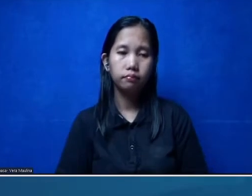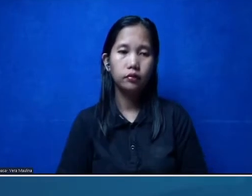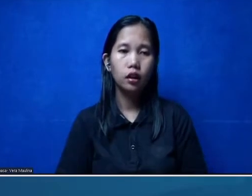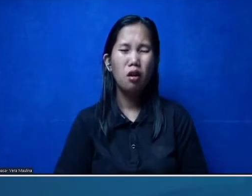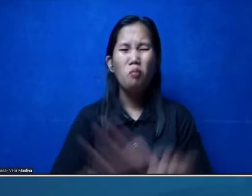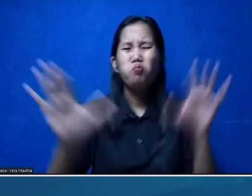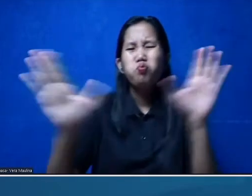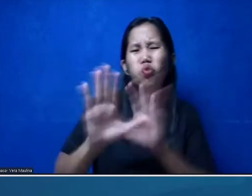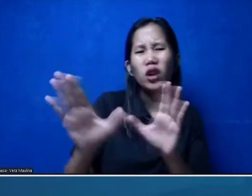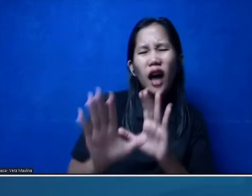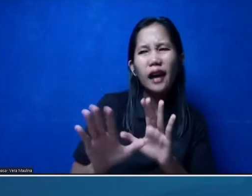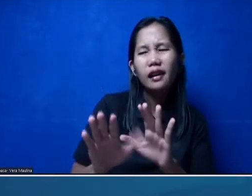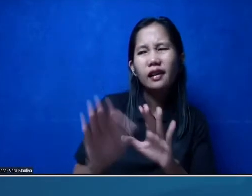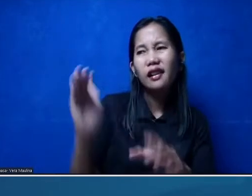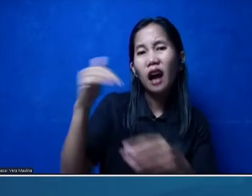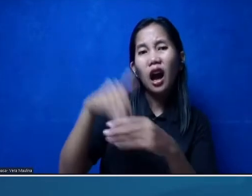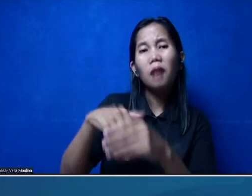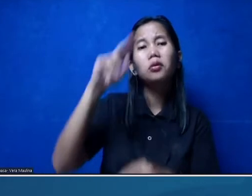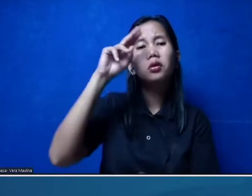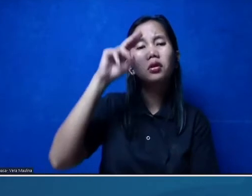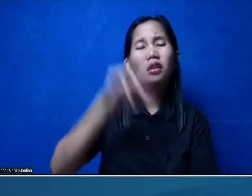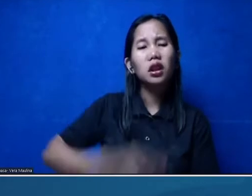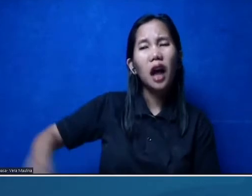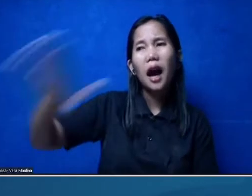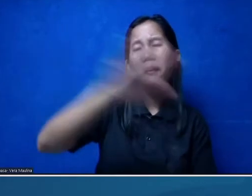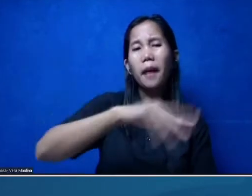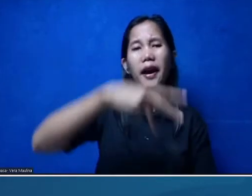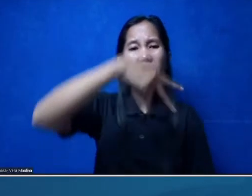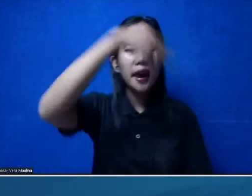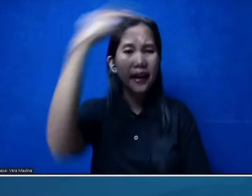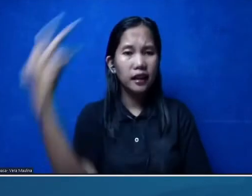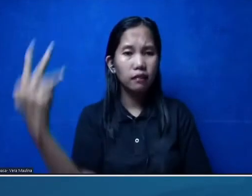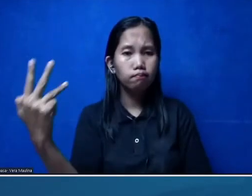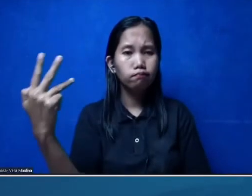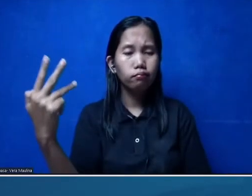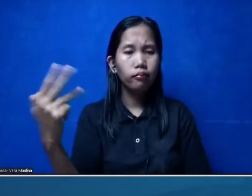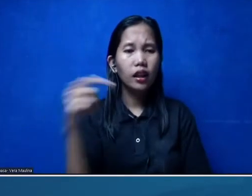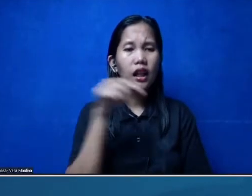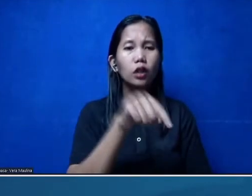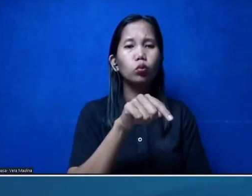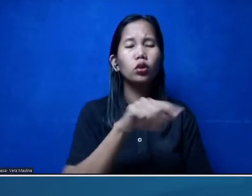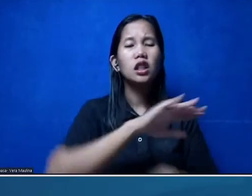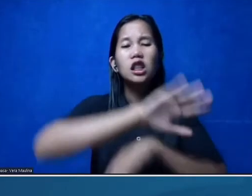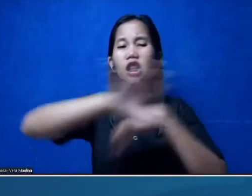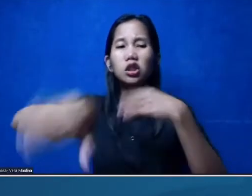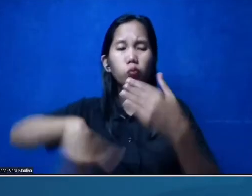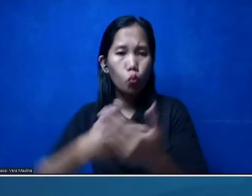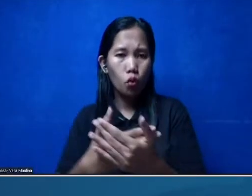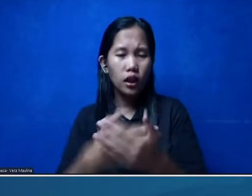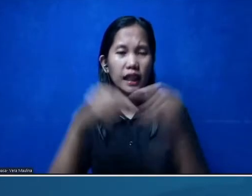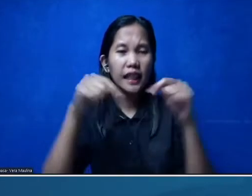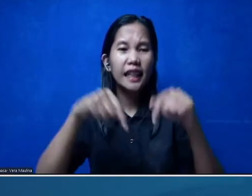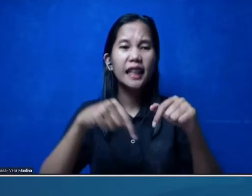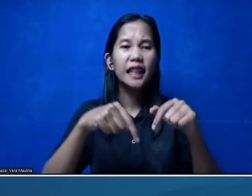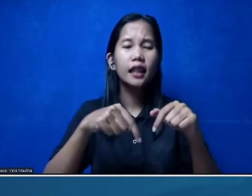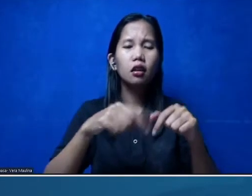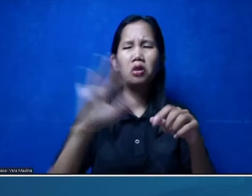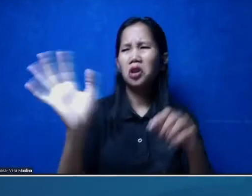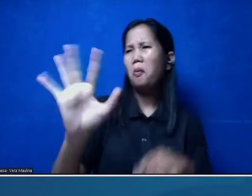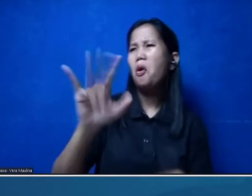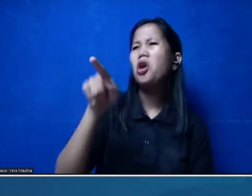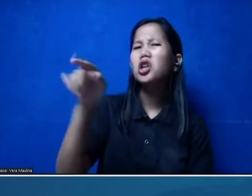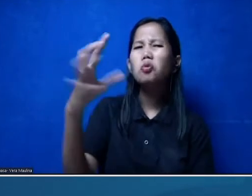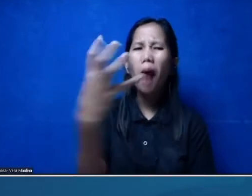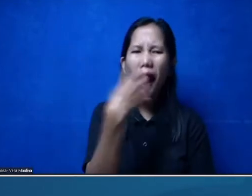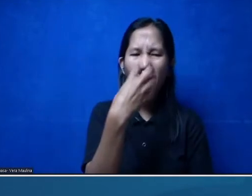Oh awal langsung jawab Halo masih ingat Pak bahwa Allah mengatakan semua pohon